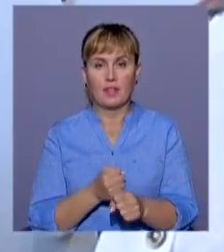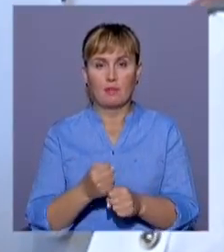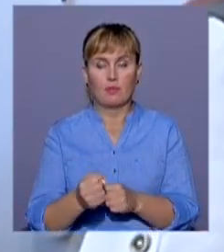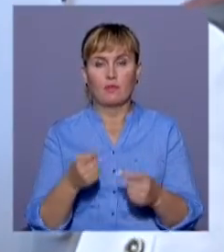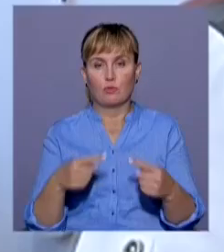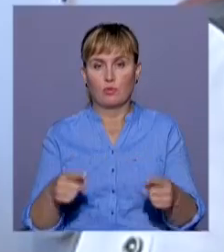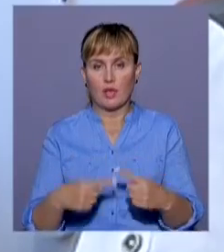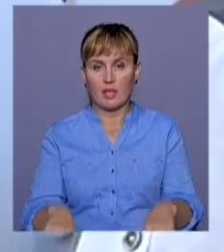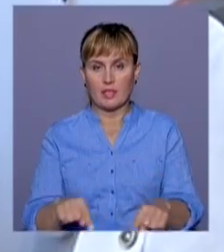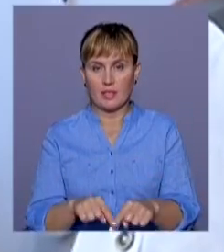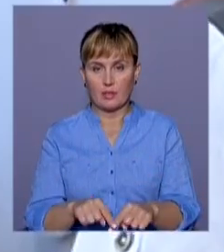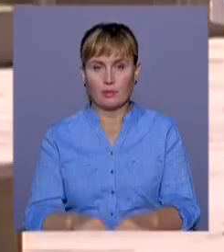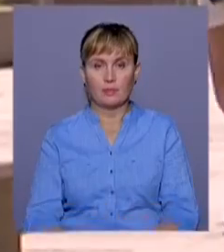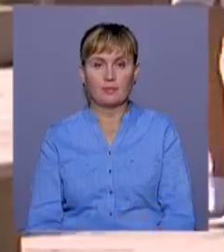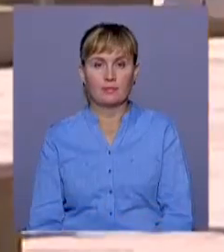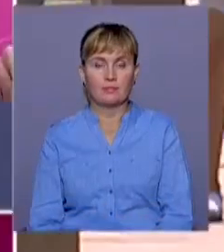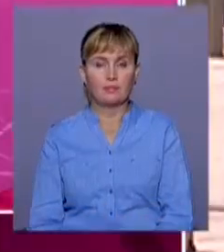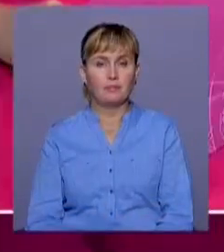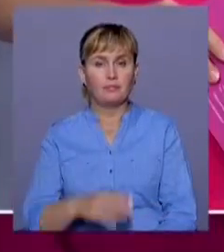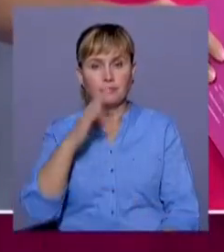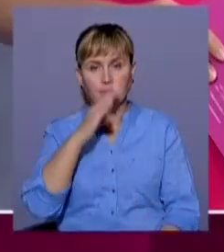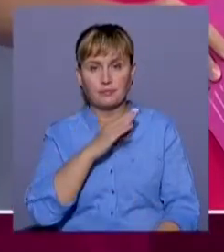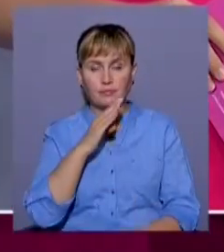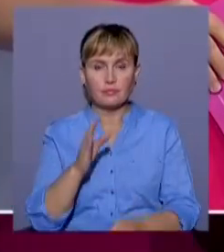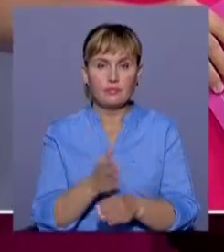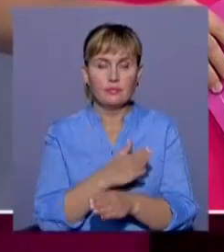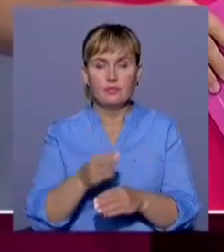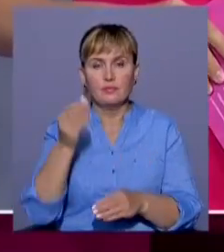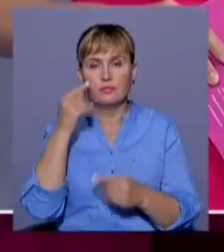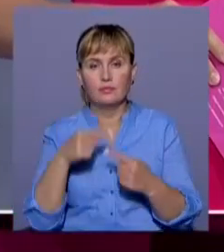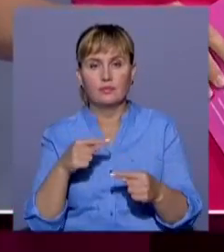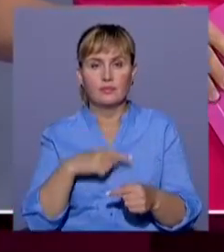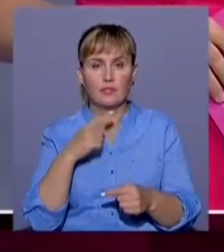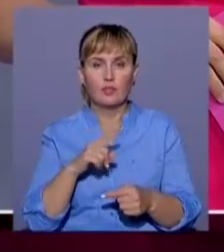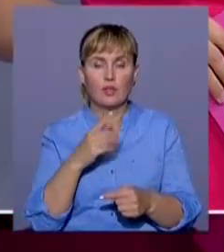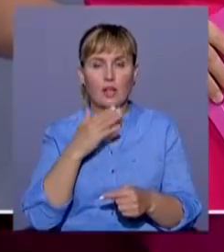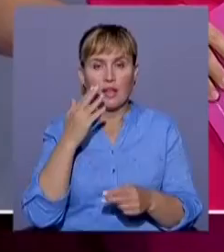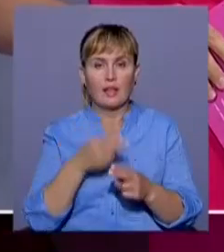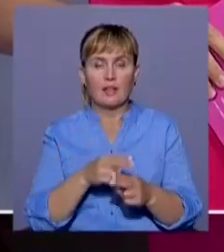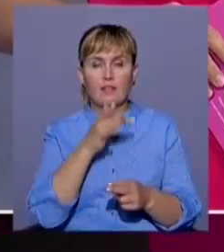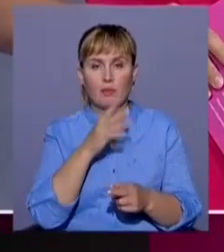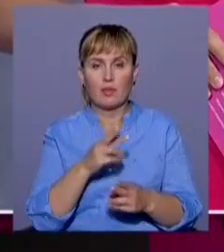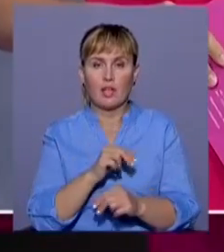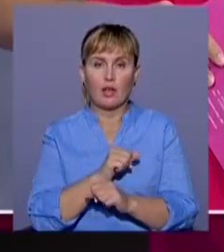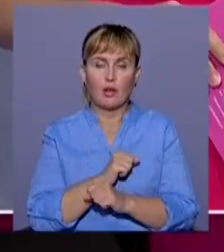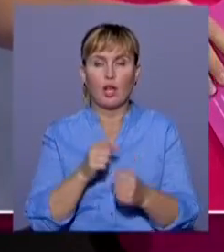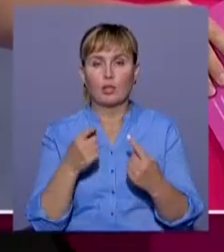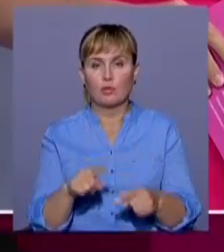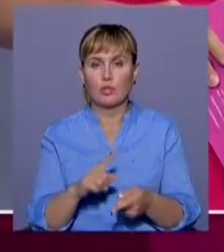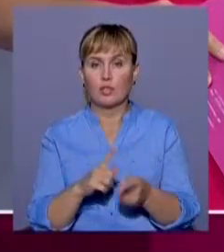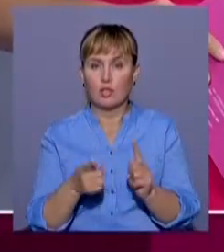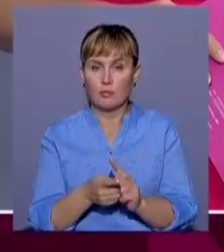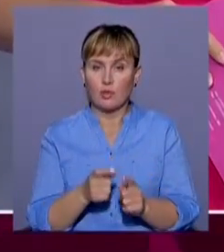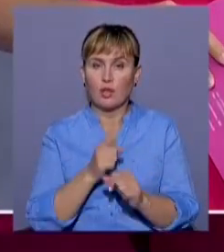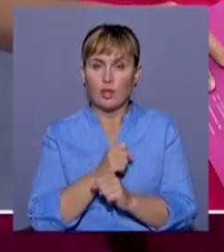другую организацию. Родители разделились во мнениях. Некоторые считают, что лето – это время для отдыха. А другие, напротив,